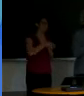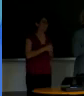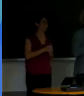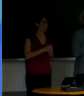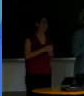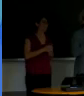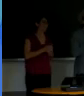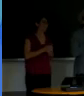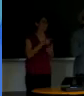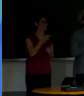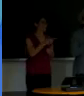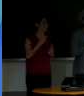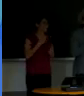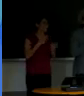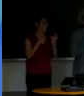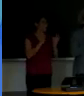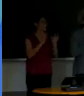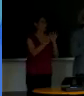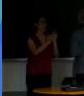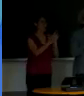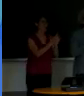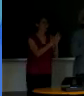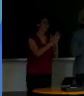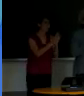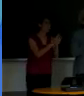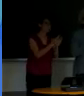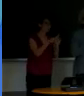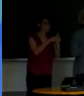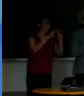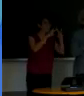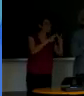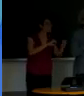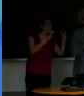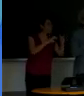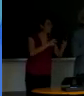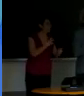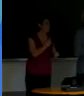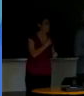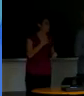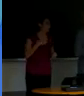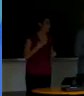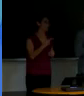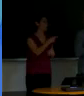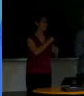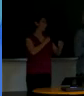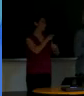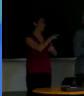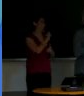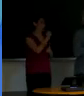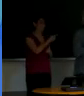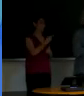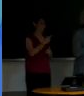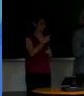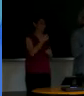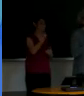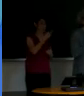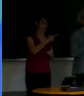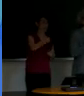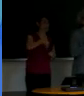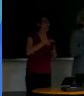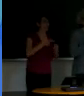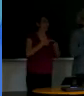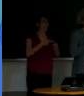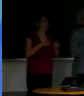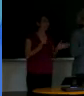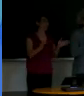a diretto contatto con quella che è anche la realtà di ricerca scientifica. Il direttore prima ha accennato che noi siamo Dipartimento d'Eccellenza. Il